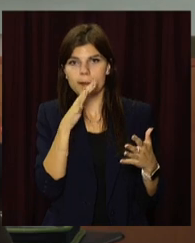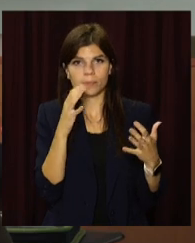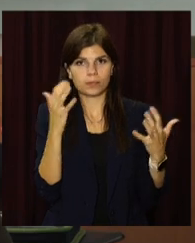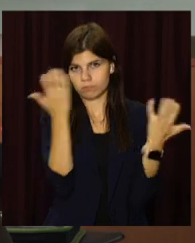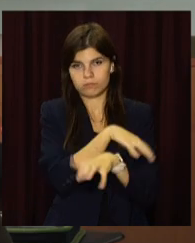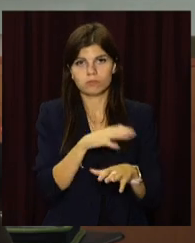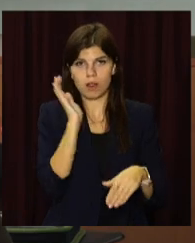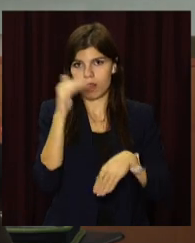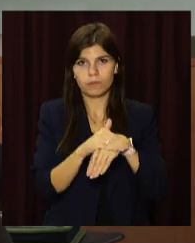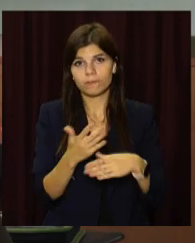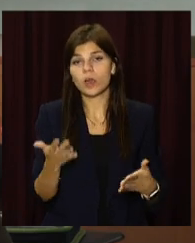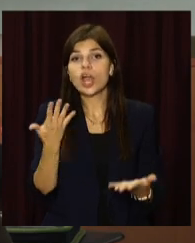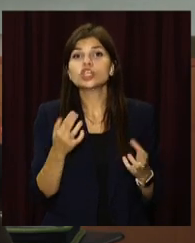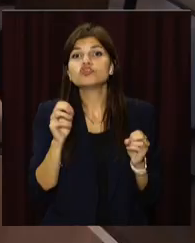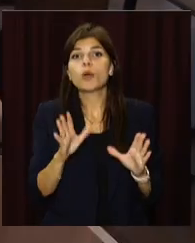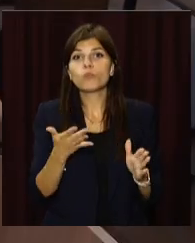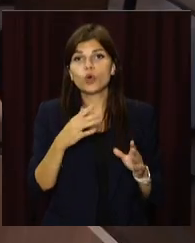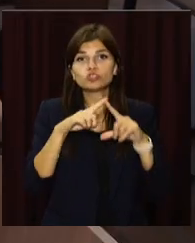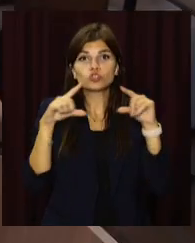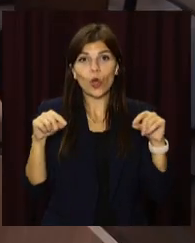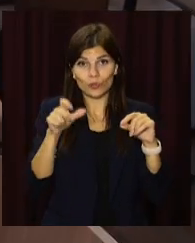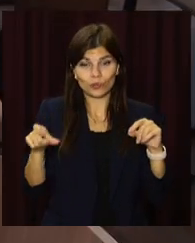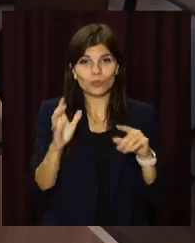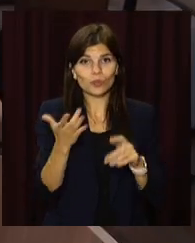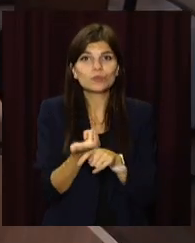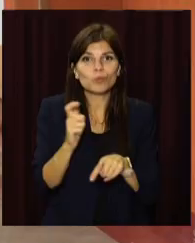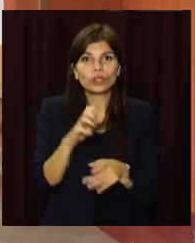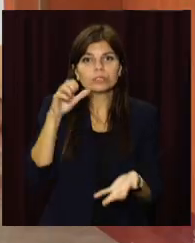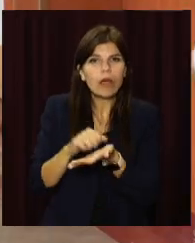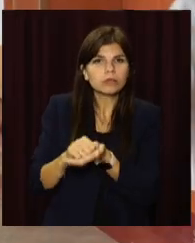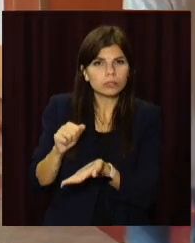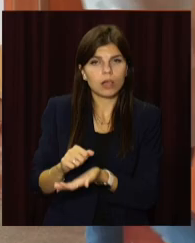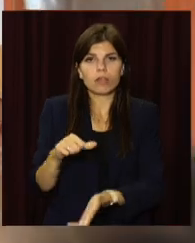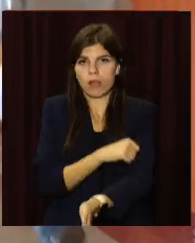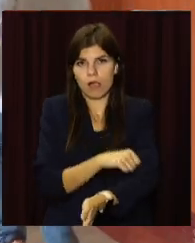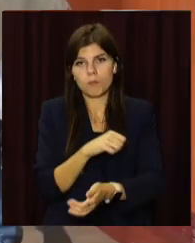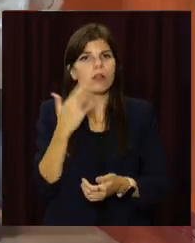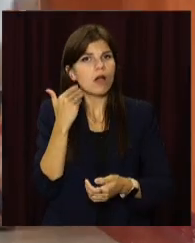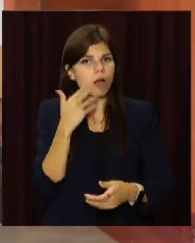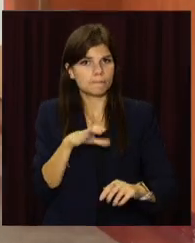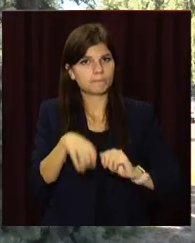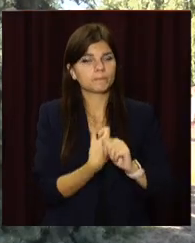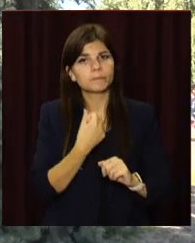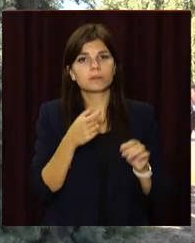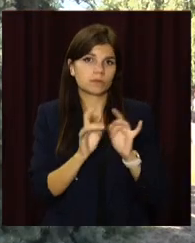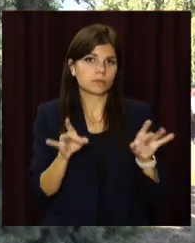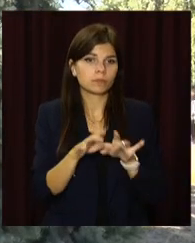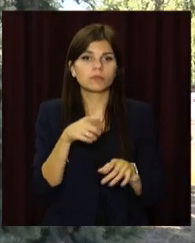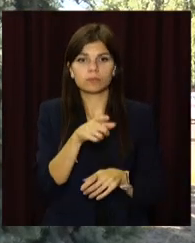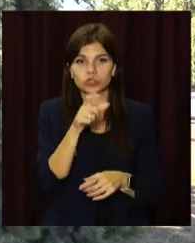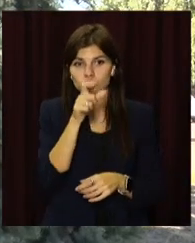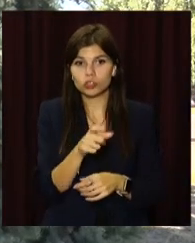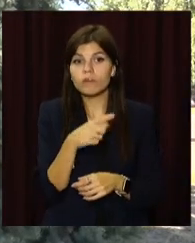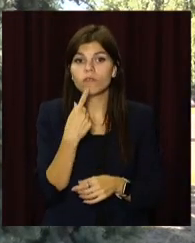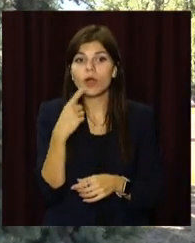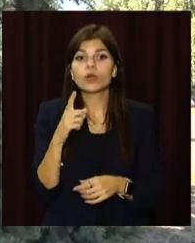Чим краще будуть зайняті школярі, тим більше буде шансів побороти наркоманію, пояснює голова Павлоградської райради. У кожній школі